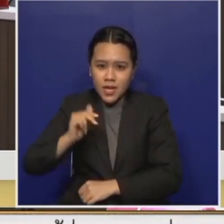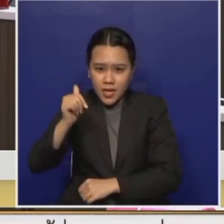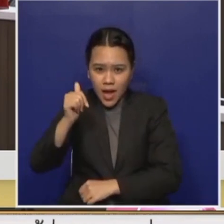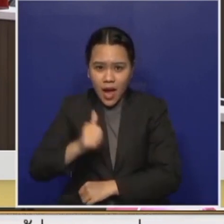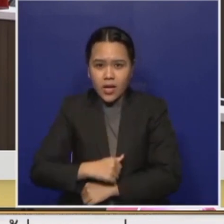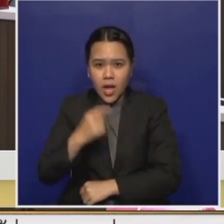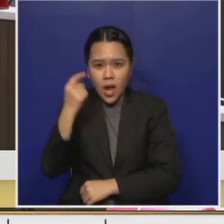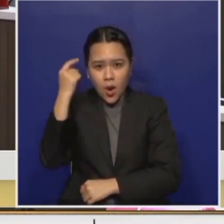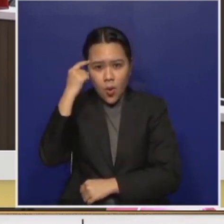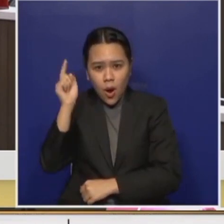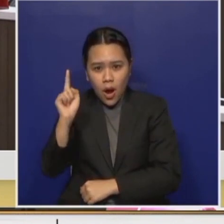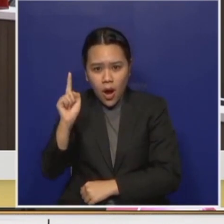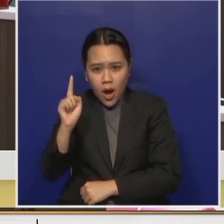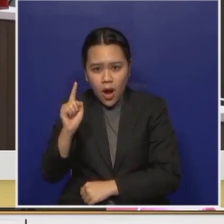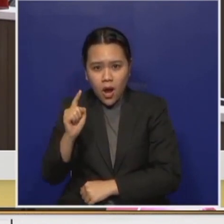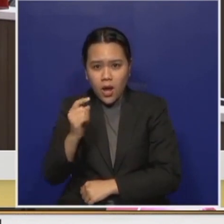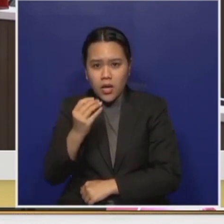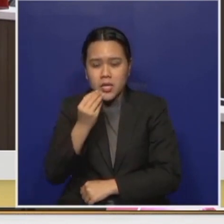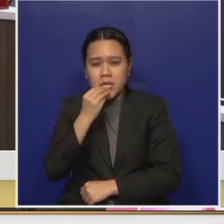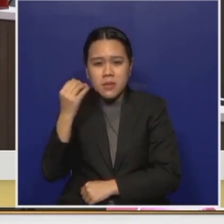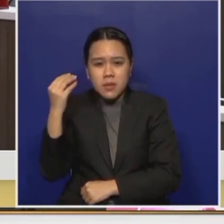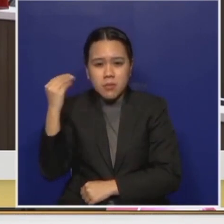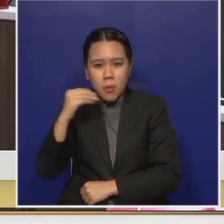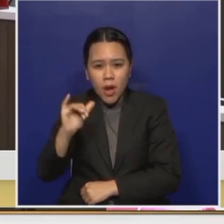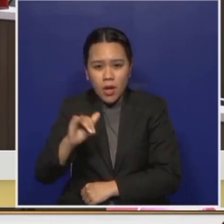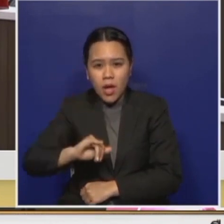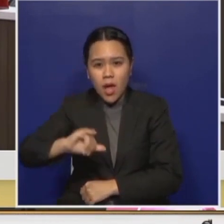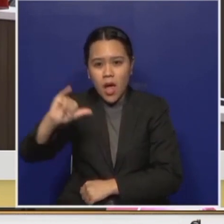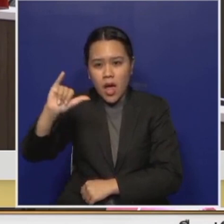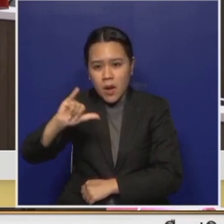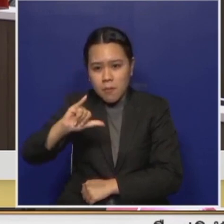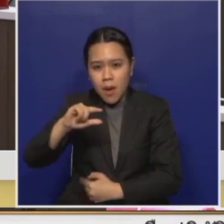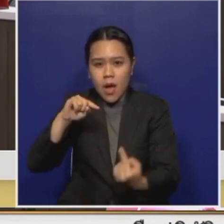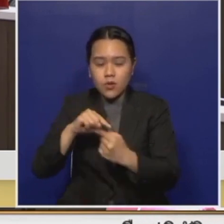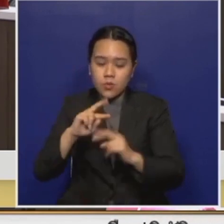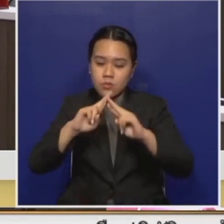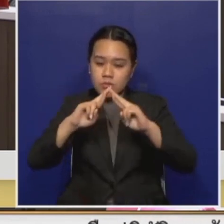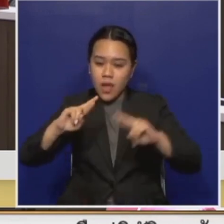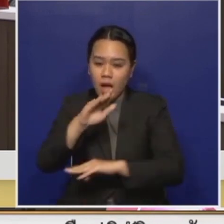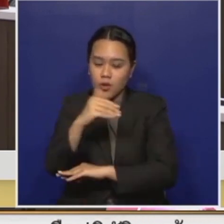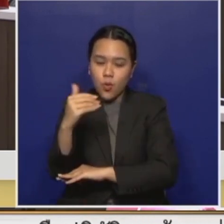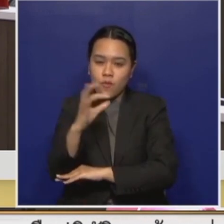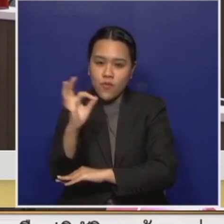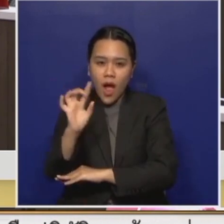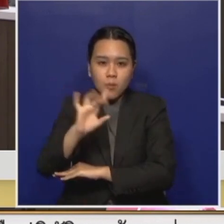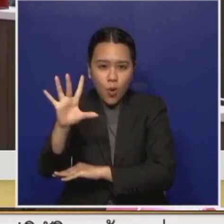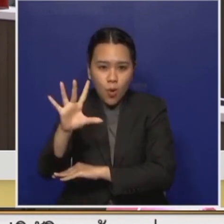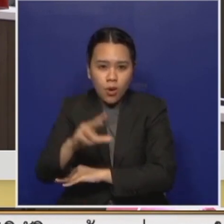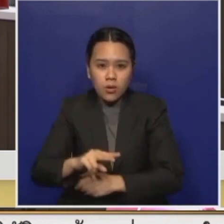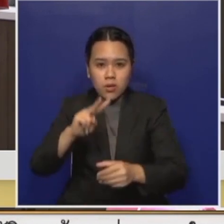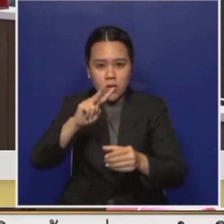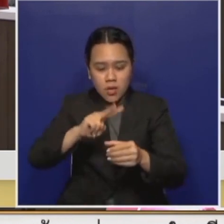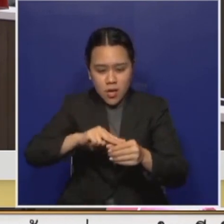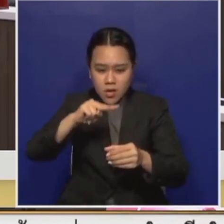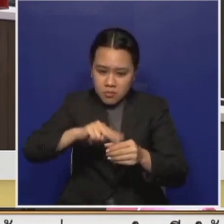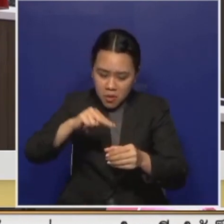่น้ำปลาที่มีขายในรานทงฟ้าอาหารกัปลองข้ว